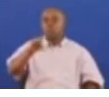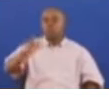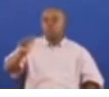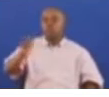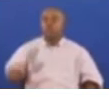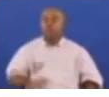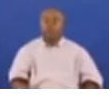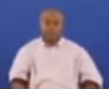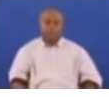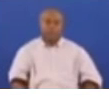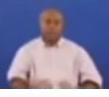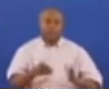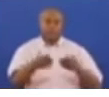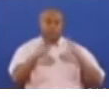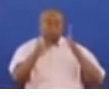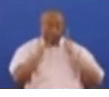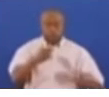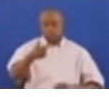Mheshimiwa Tadayo,